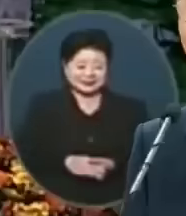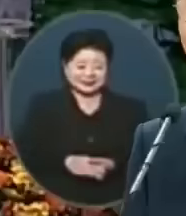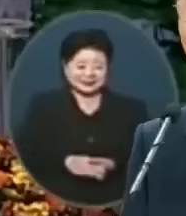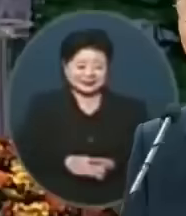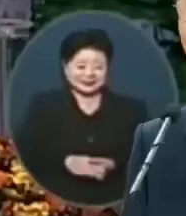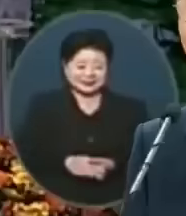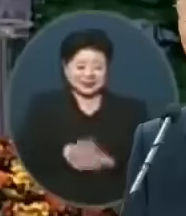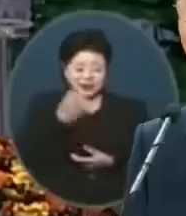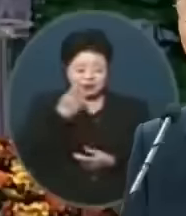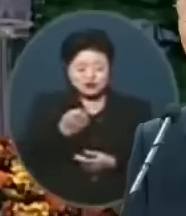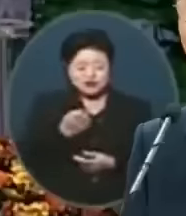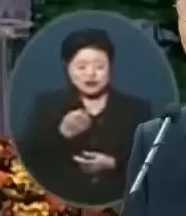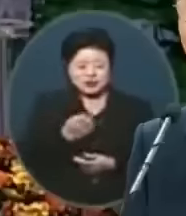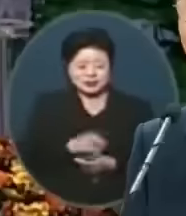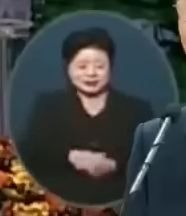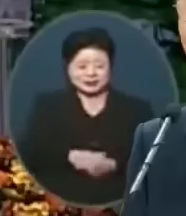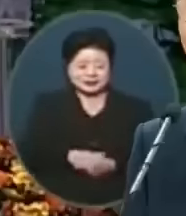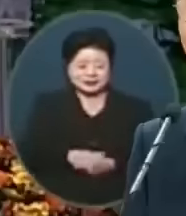우울함과